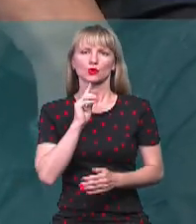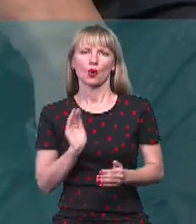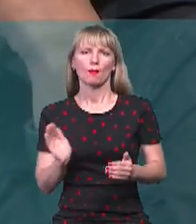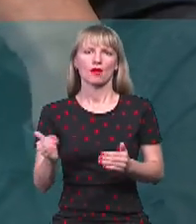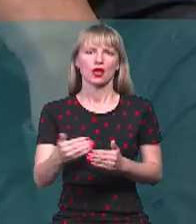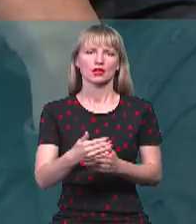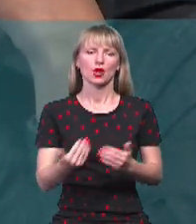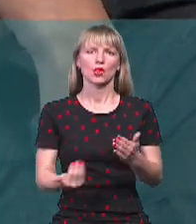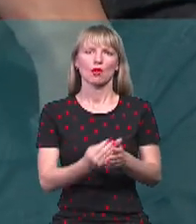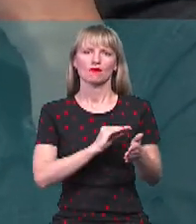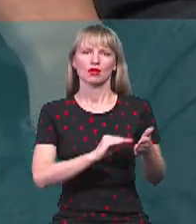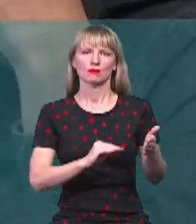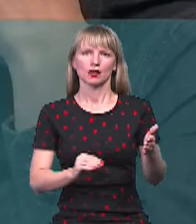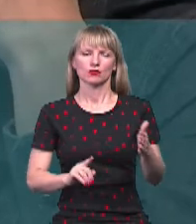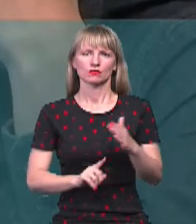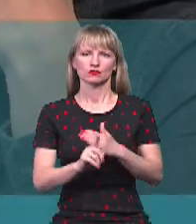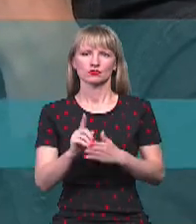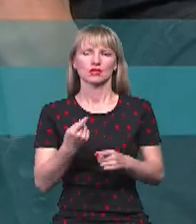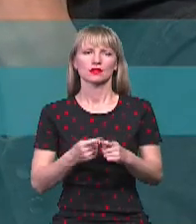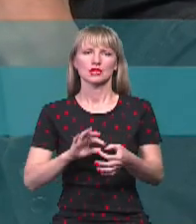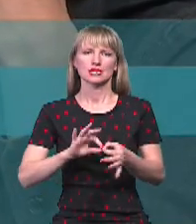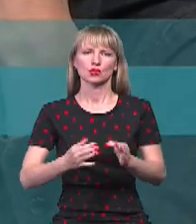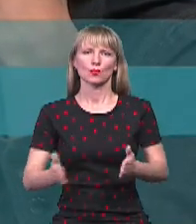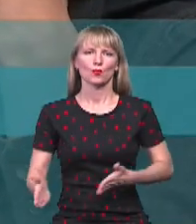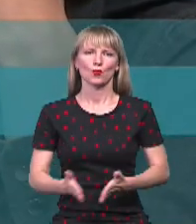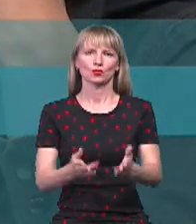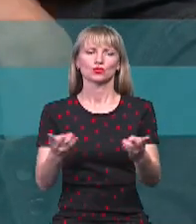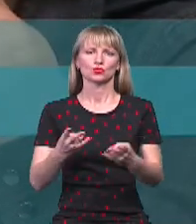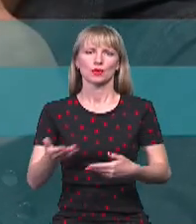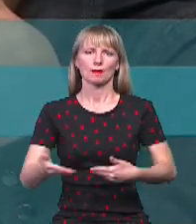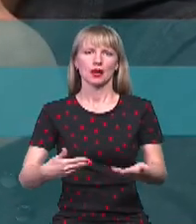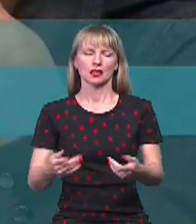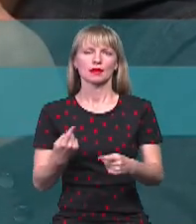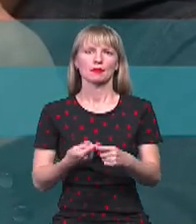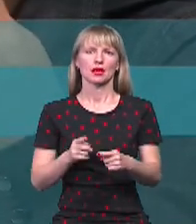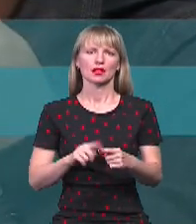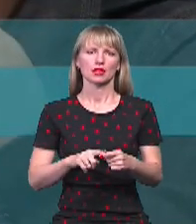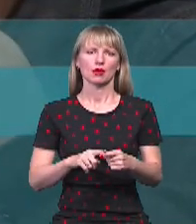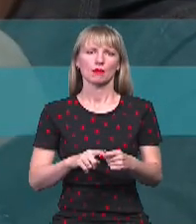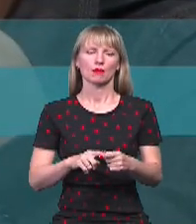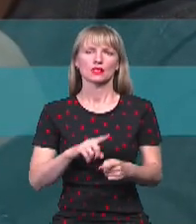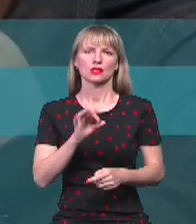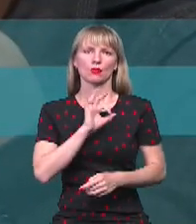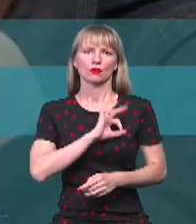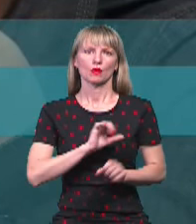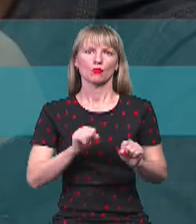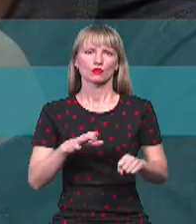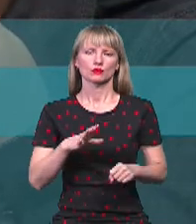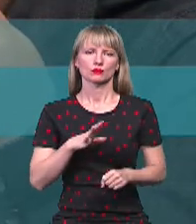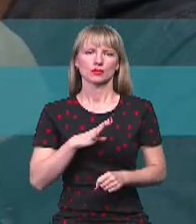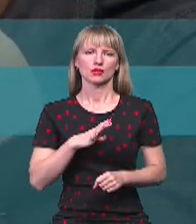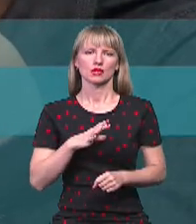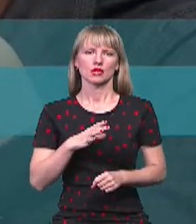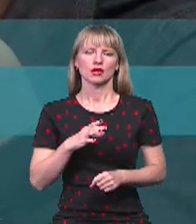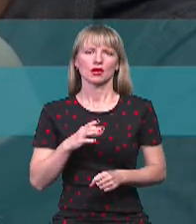там новое меню внедрить, это достаточно сложный путь, который надо пройти. Поэтому злоупотребления не могут быть что